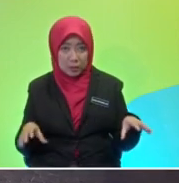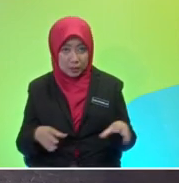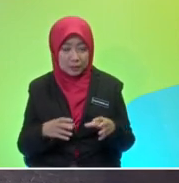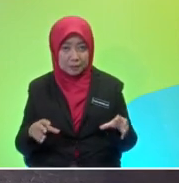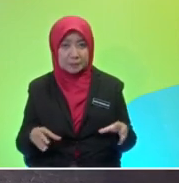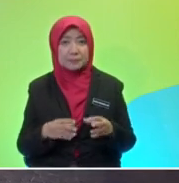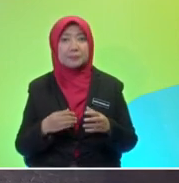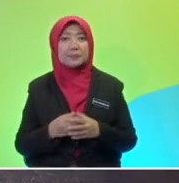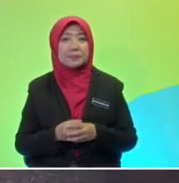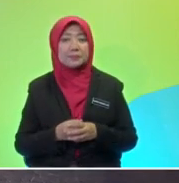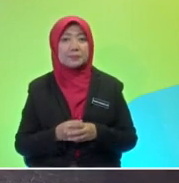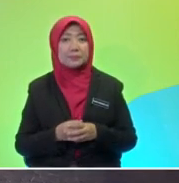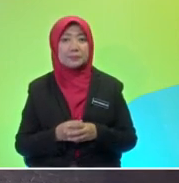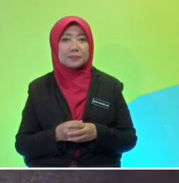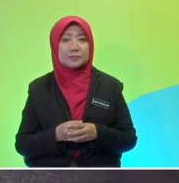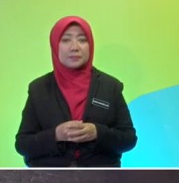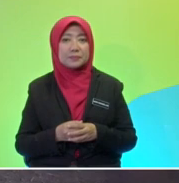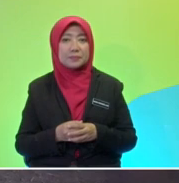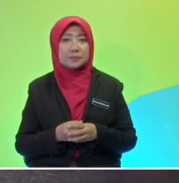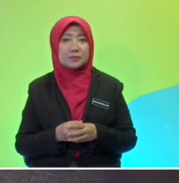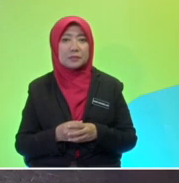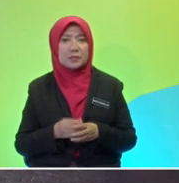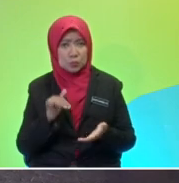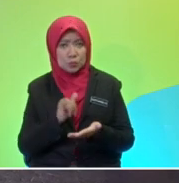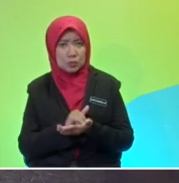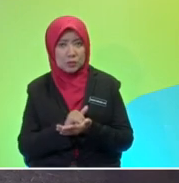belalang baca sini Oh bukan ini